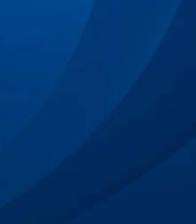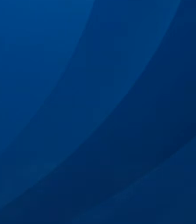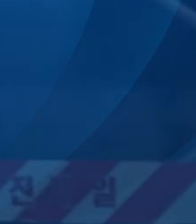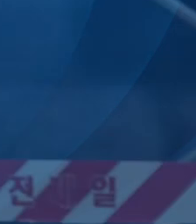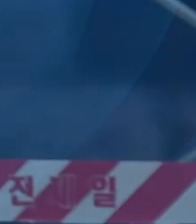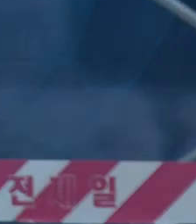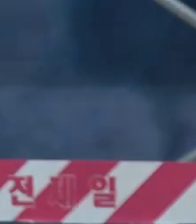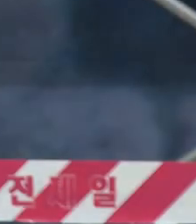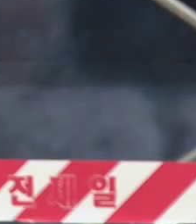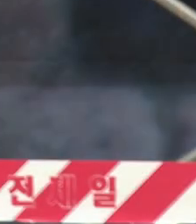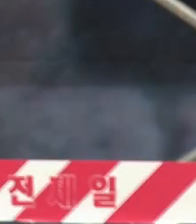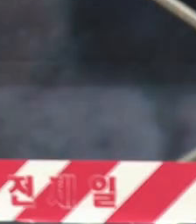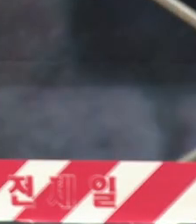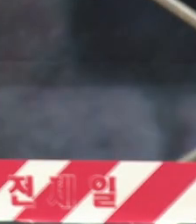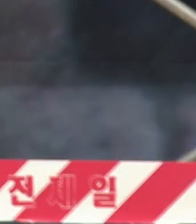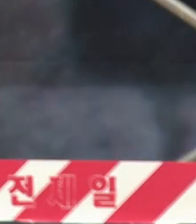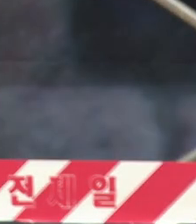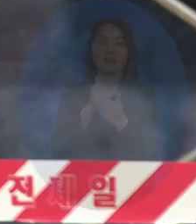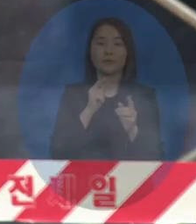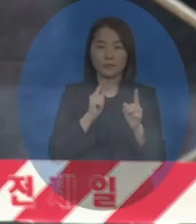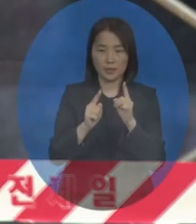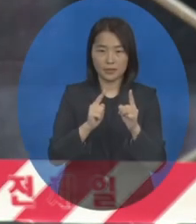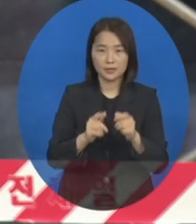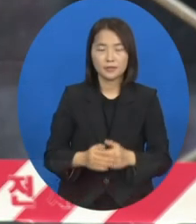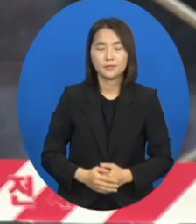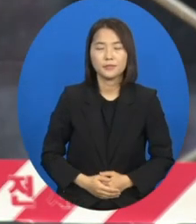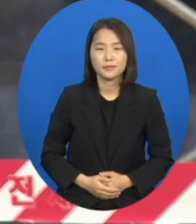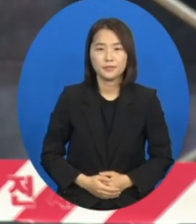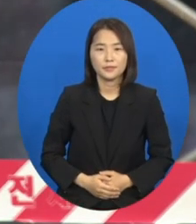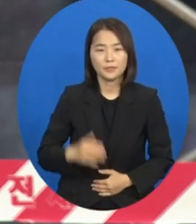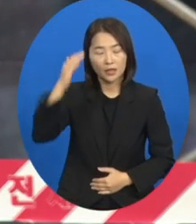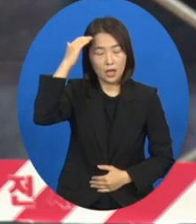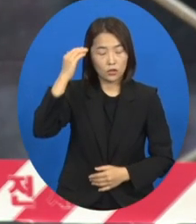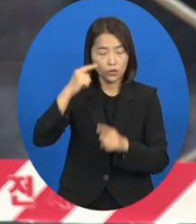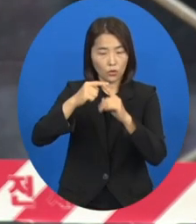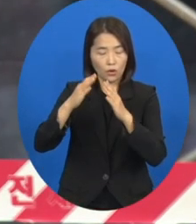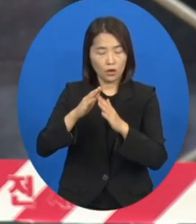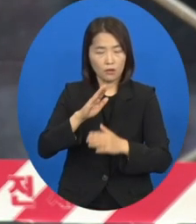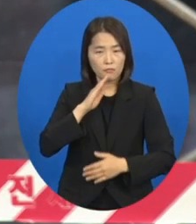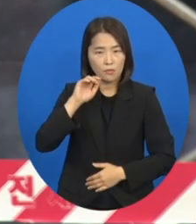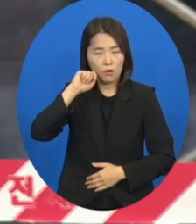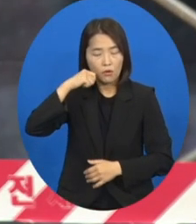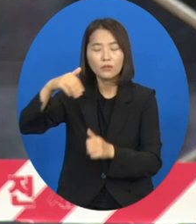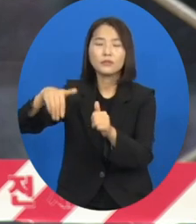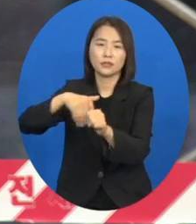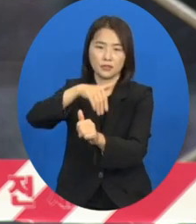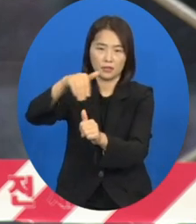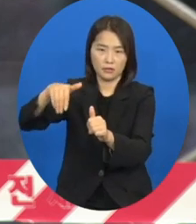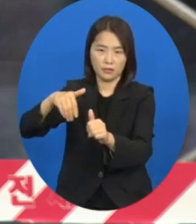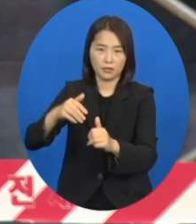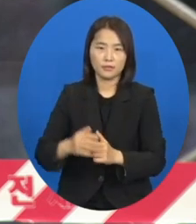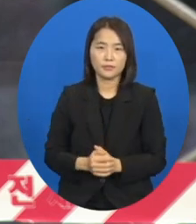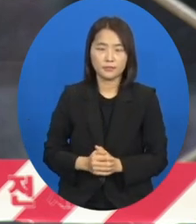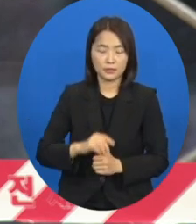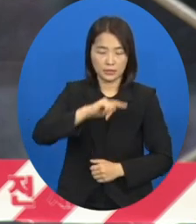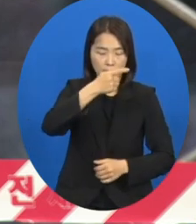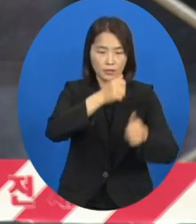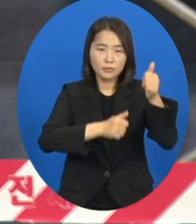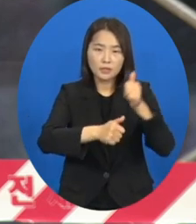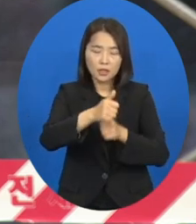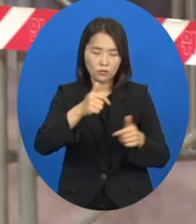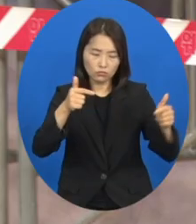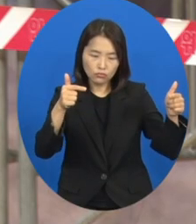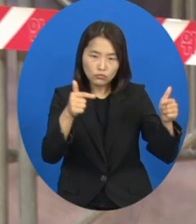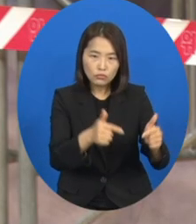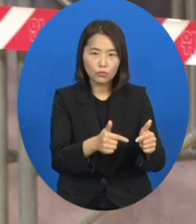하셨느니라. 아멘. 하나님의 말씀입니다. 한국교회가 참 어려운 가운데 놓여 있습니다. 다음 세대가